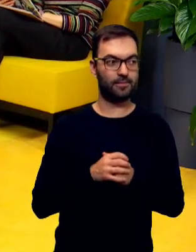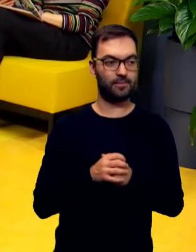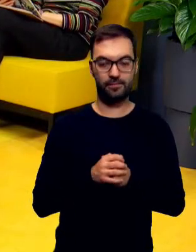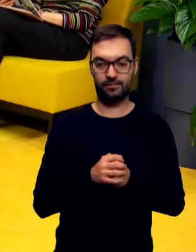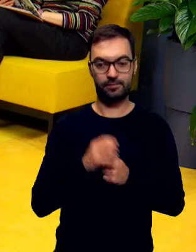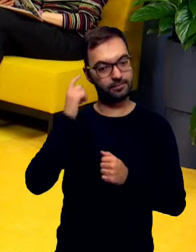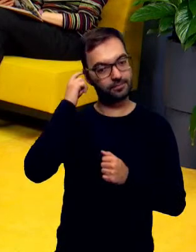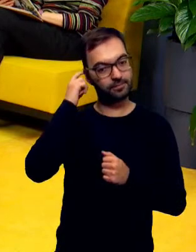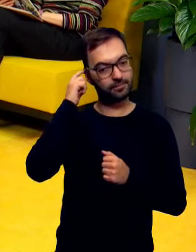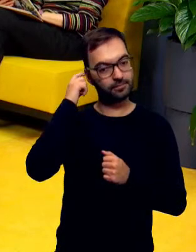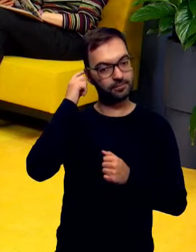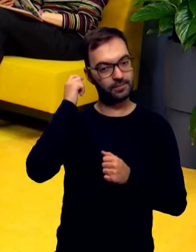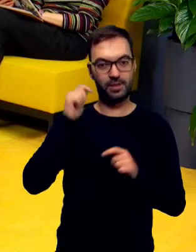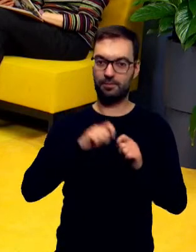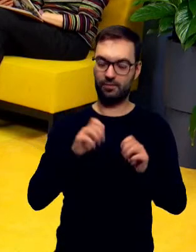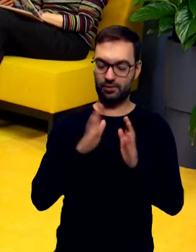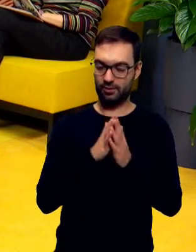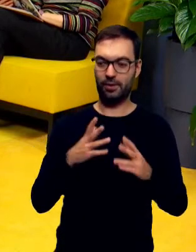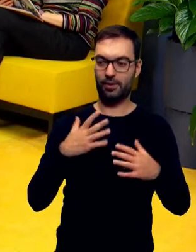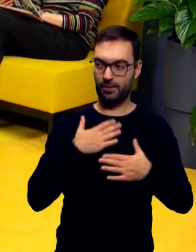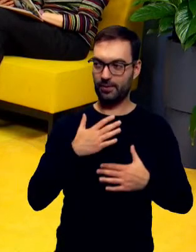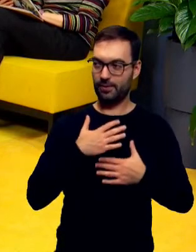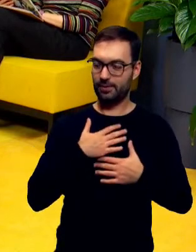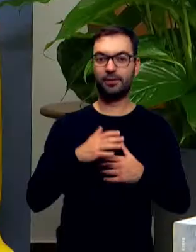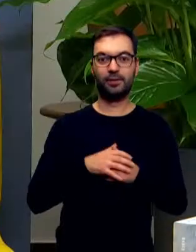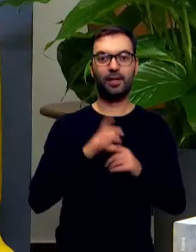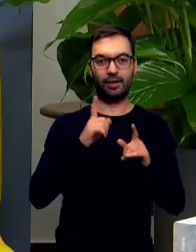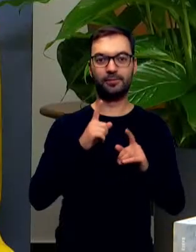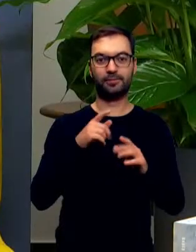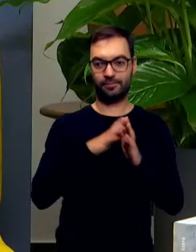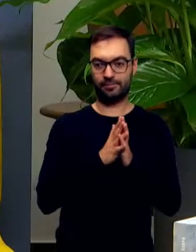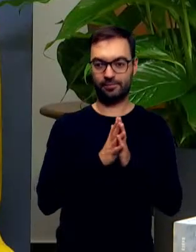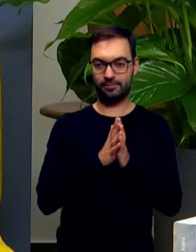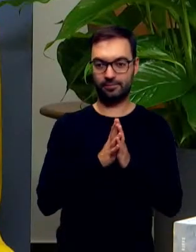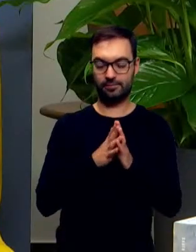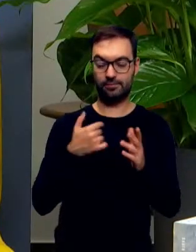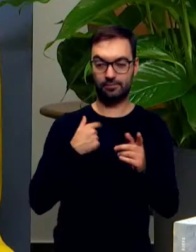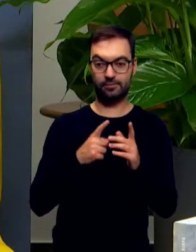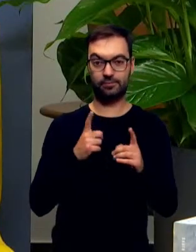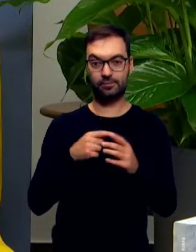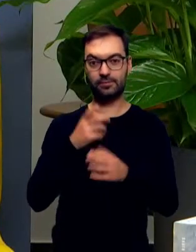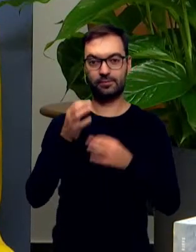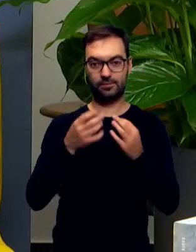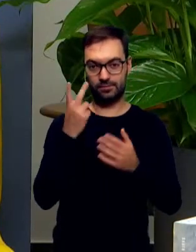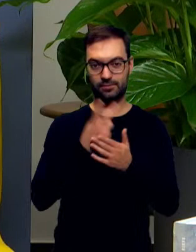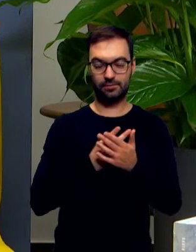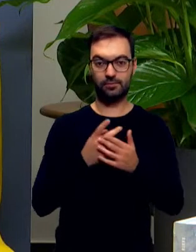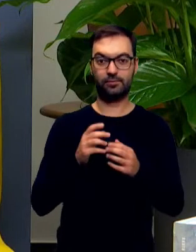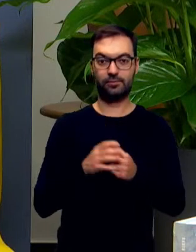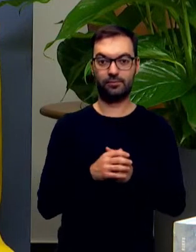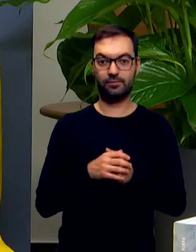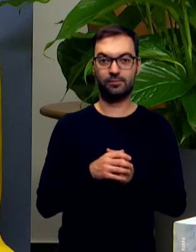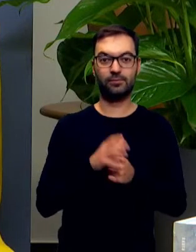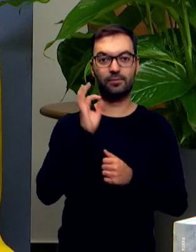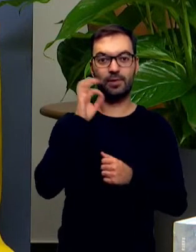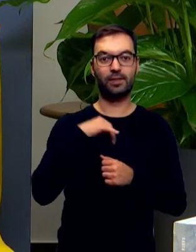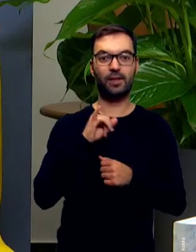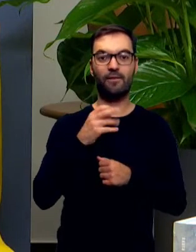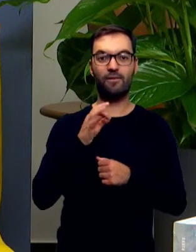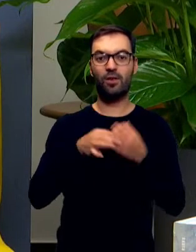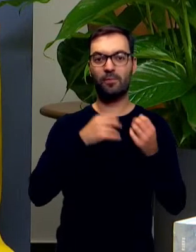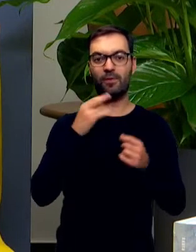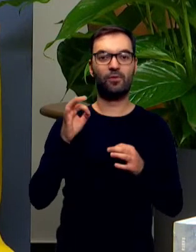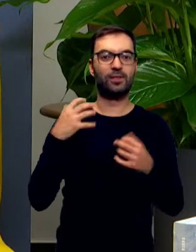kiedy trzeba przerwać lekturę i odetchnąć trochę głębiej. Ale pozwolą państwo, że ja przeczytam ten fragment, w którym pani Iwona opowiada o